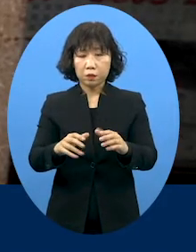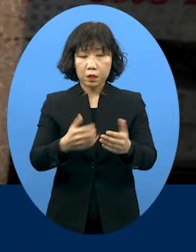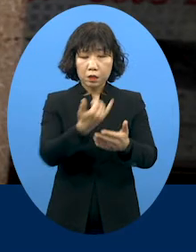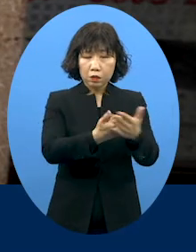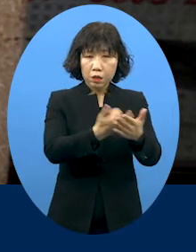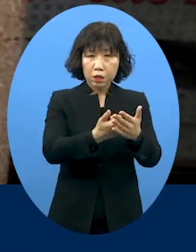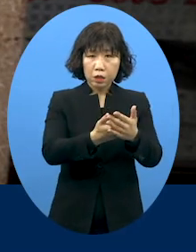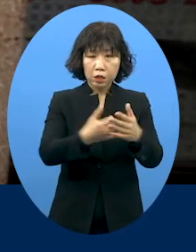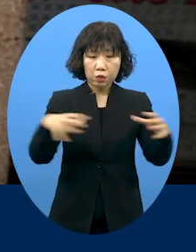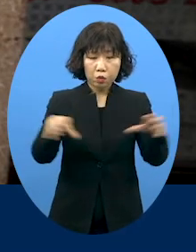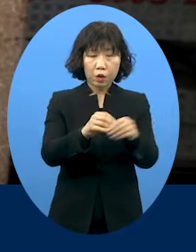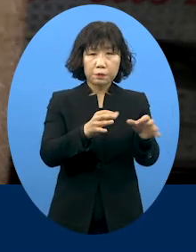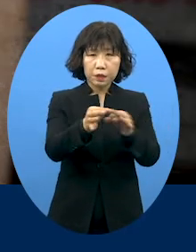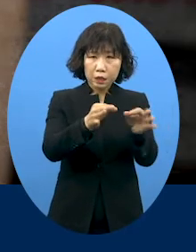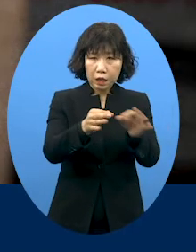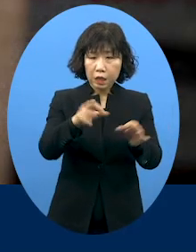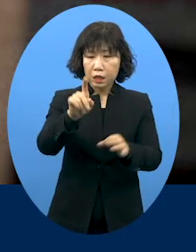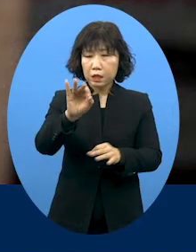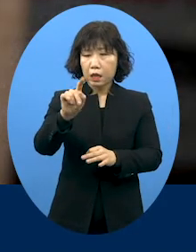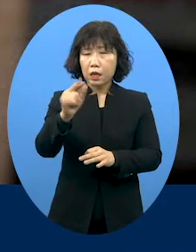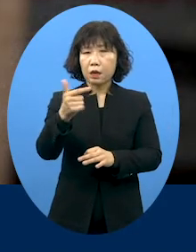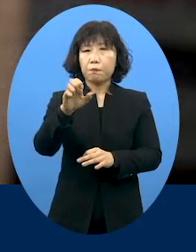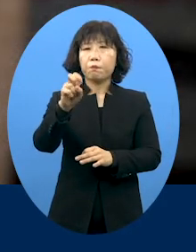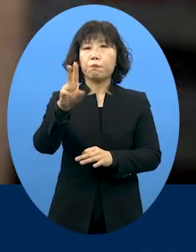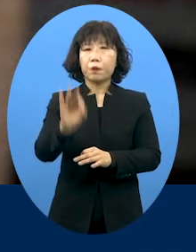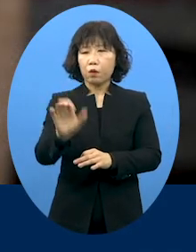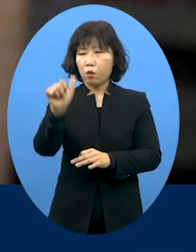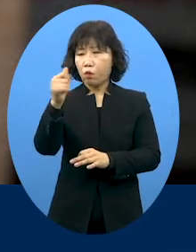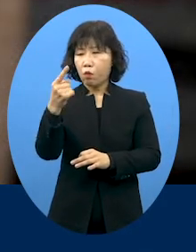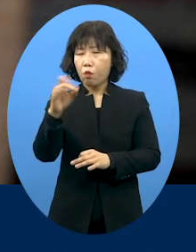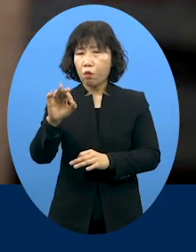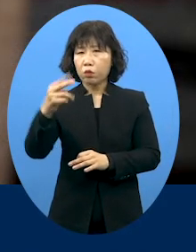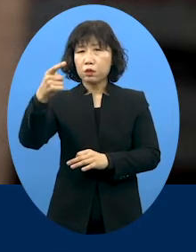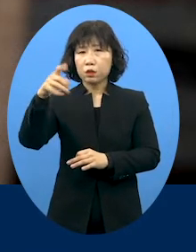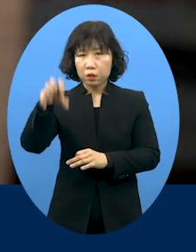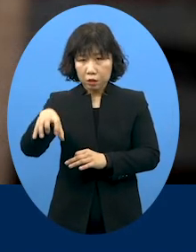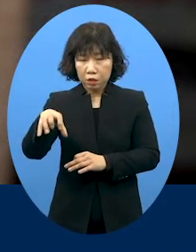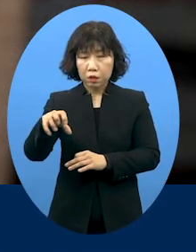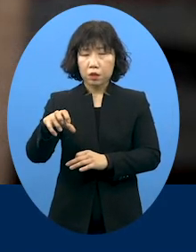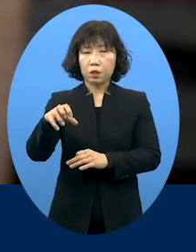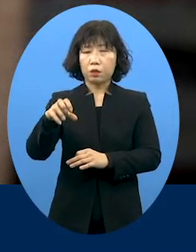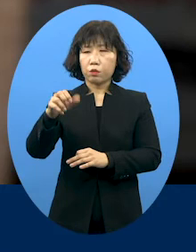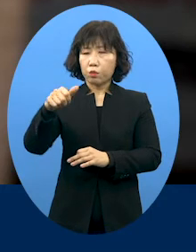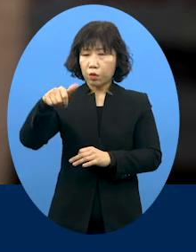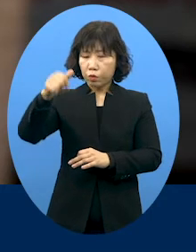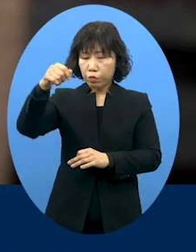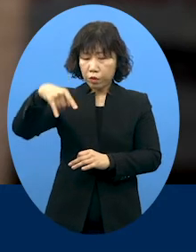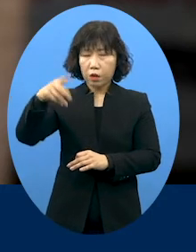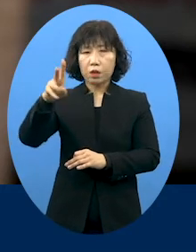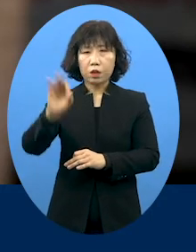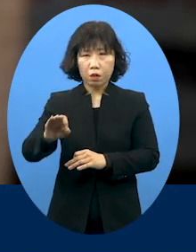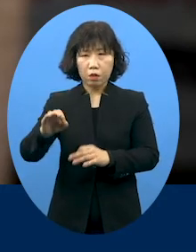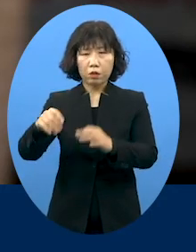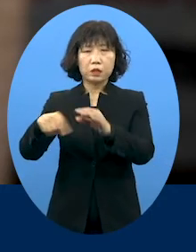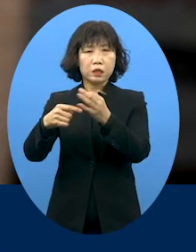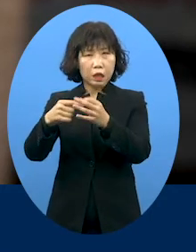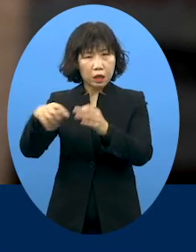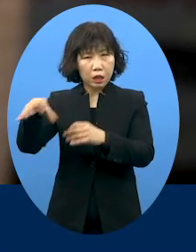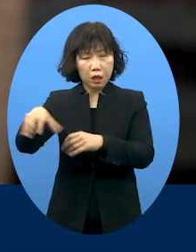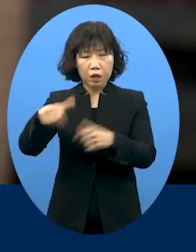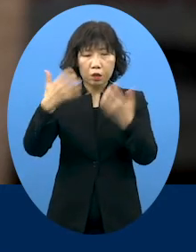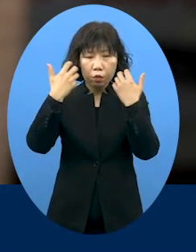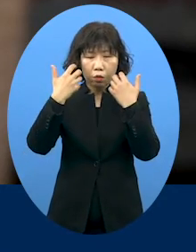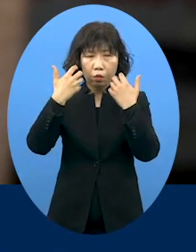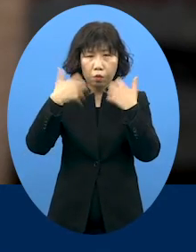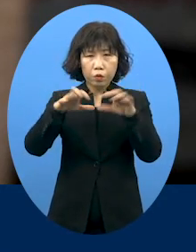구역은 청량리 종합시장 장한평 일대 홍릉 연구단지 휘경동 280 6번지 일대 감초 말